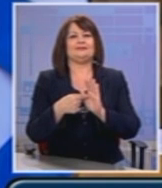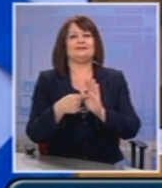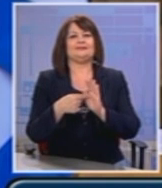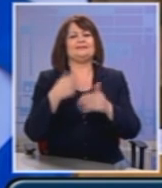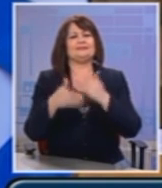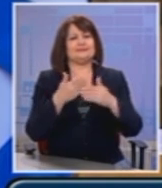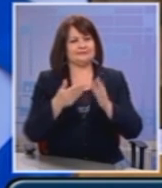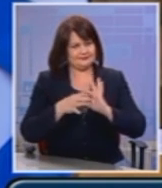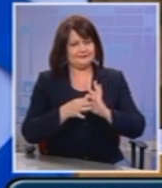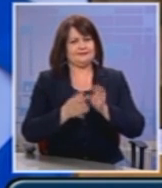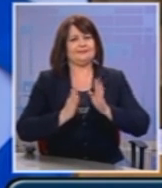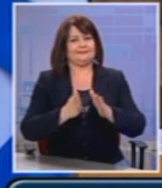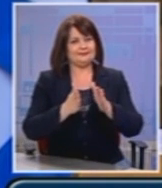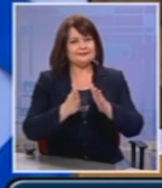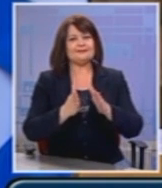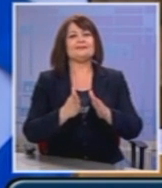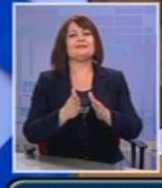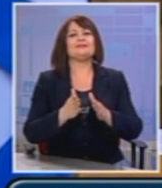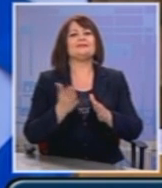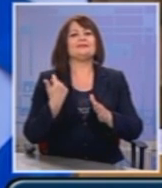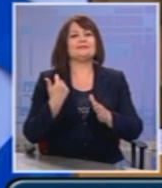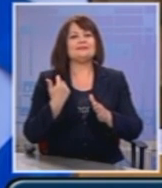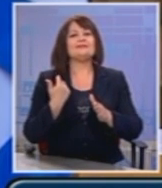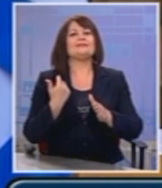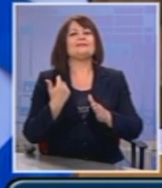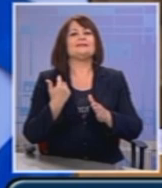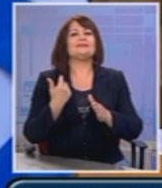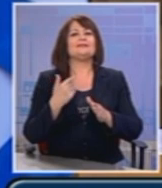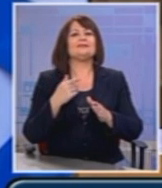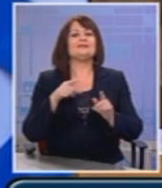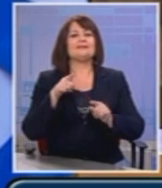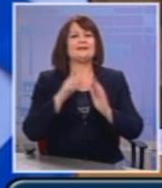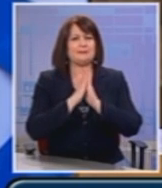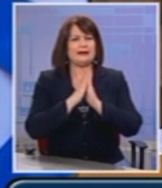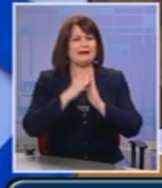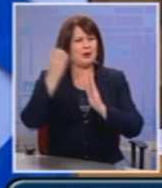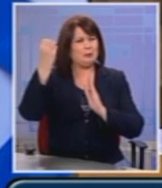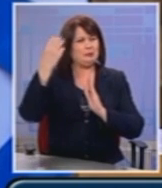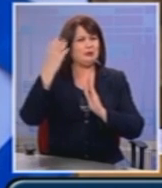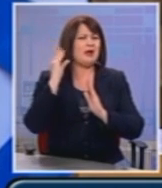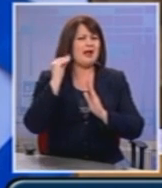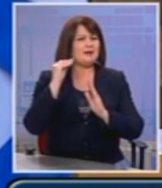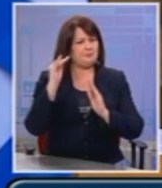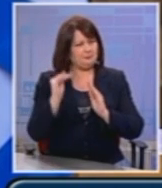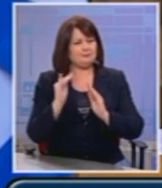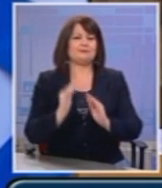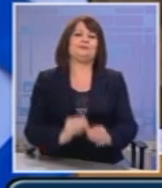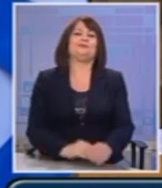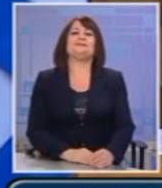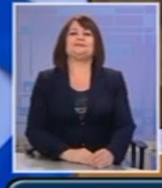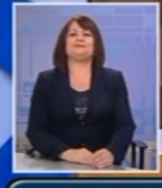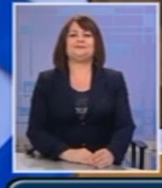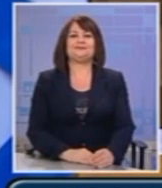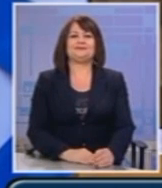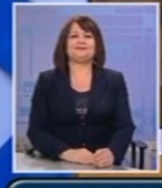δια διαδικασίας μόλις κλείσουμε τα μεγάφωνα εντάξει ωραία